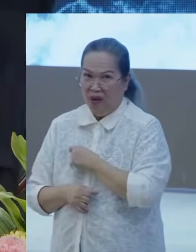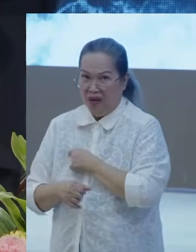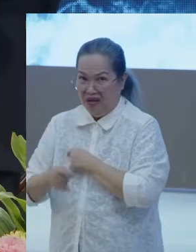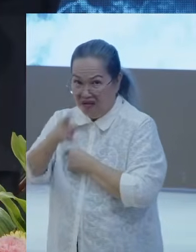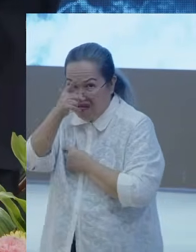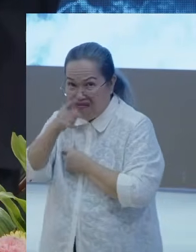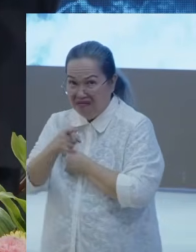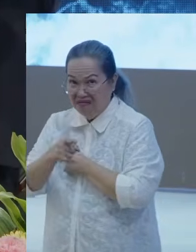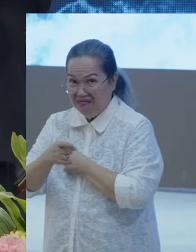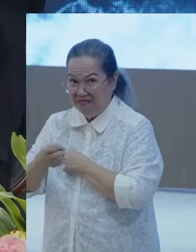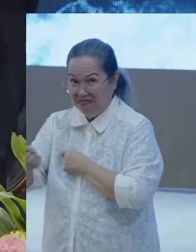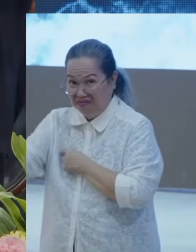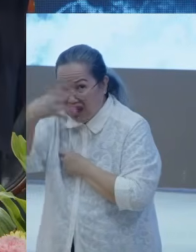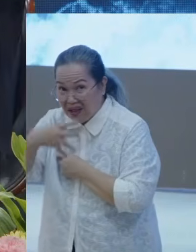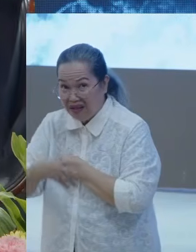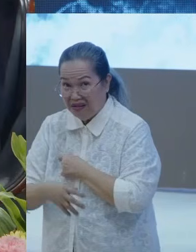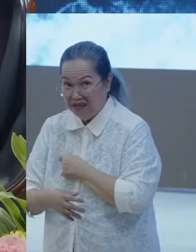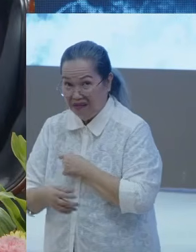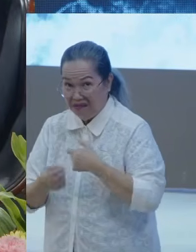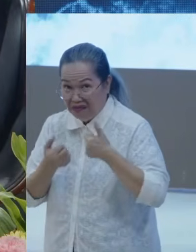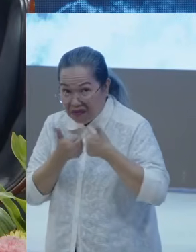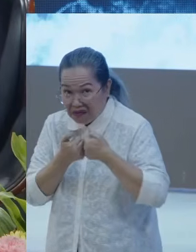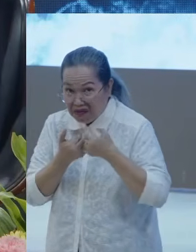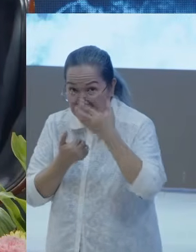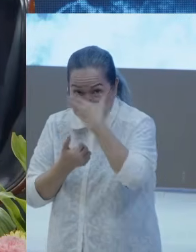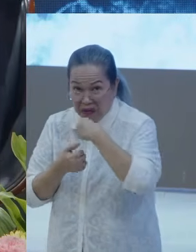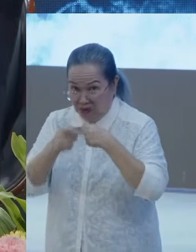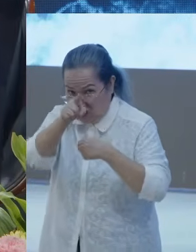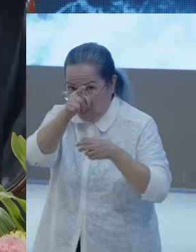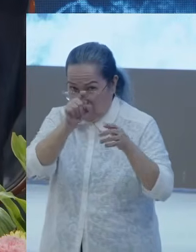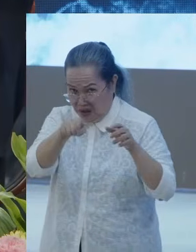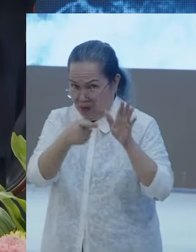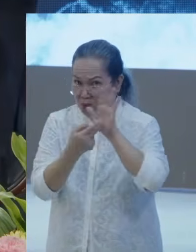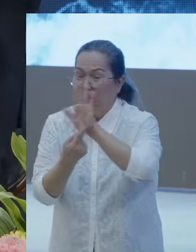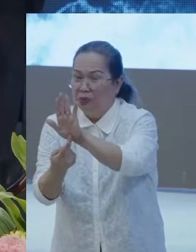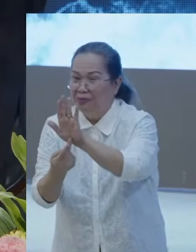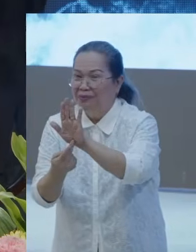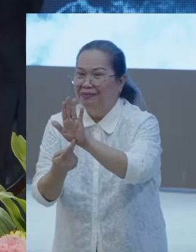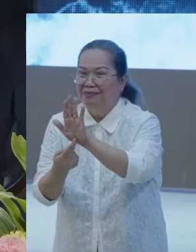na yan, magkaka-girlfriend ka. Patunayan mo. Di ba?